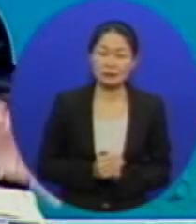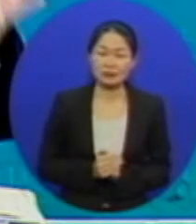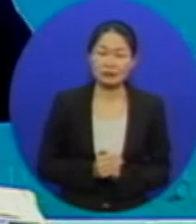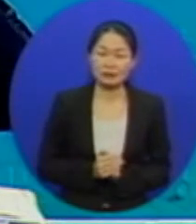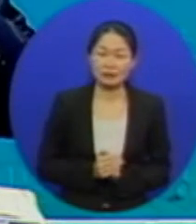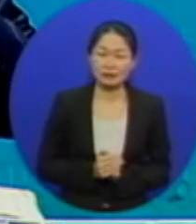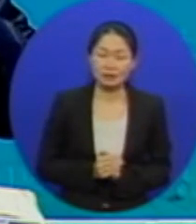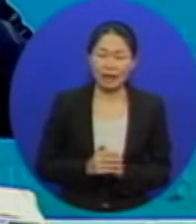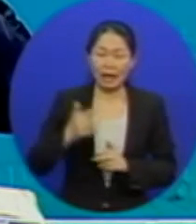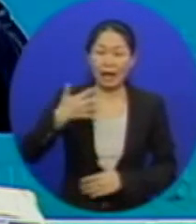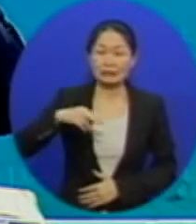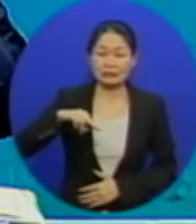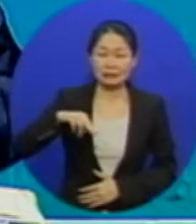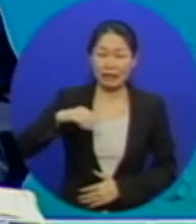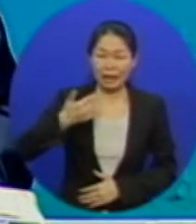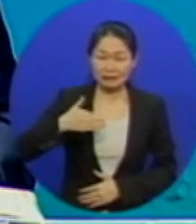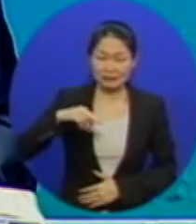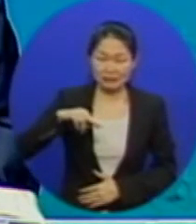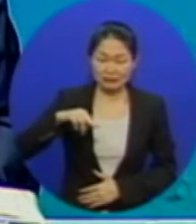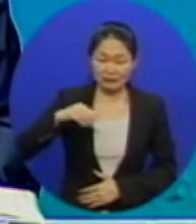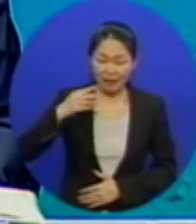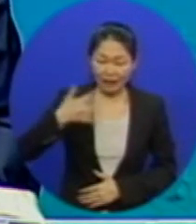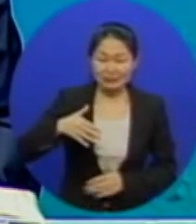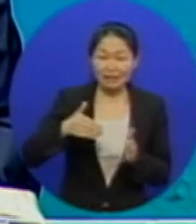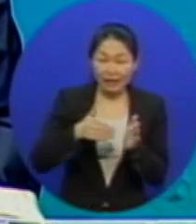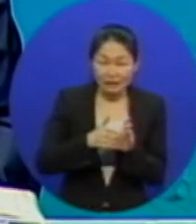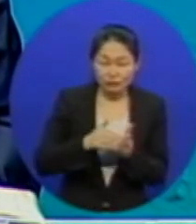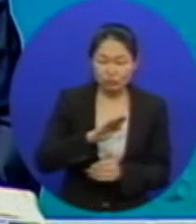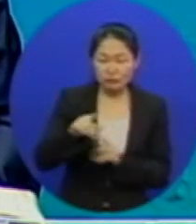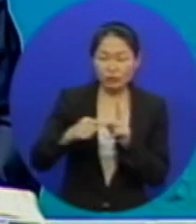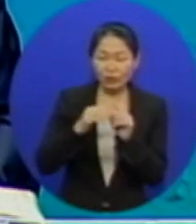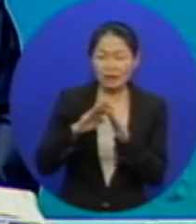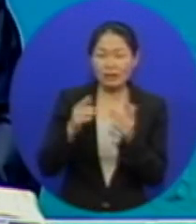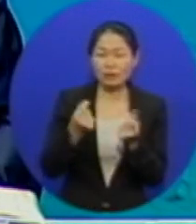아직까지는 저에게 그런 이야기가 들려오지 않아요